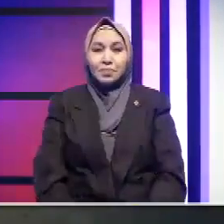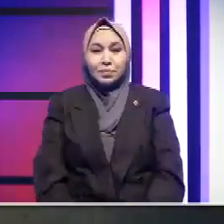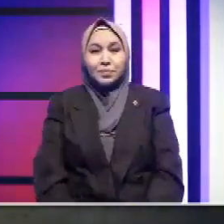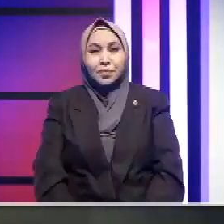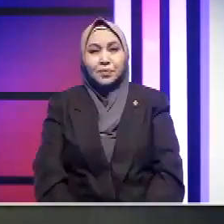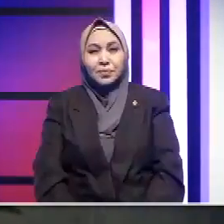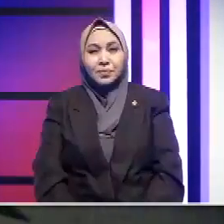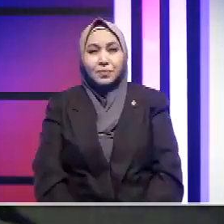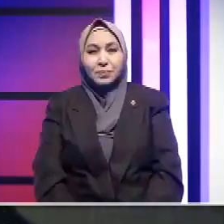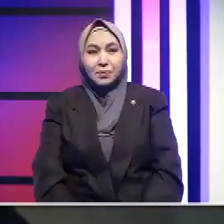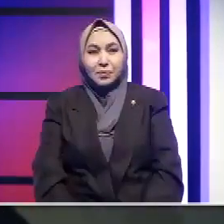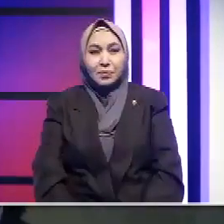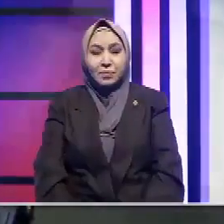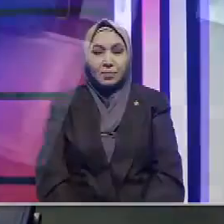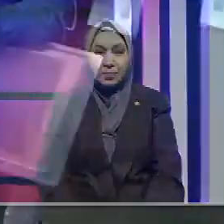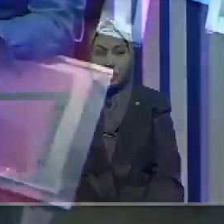porno